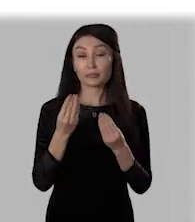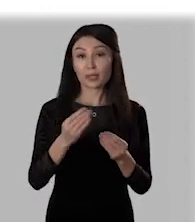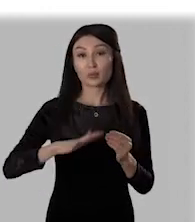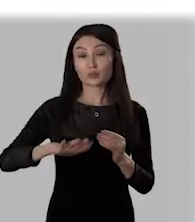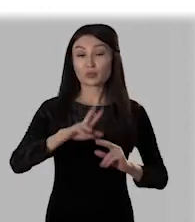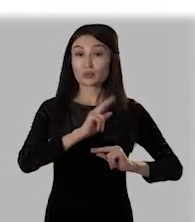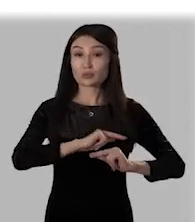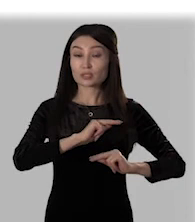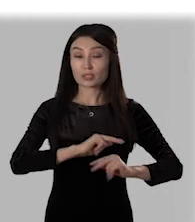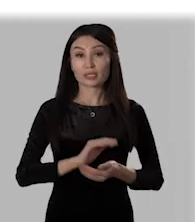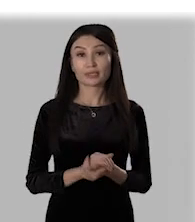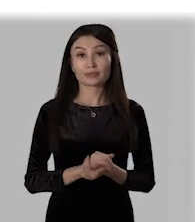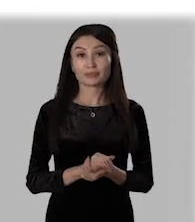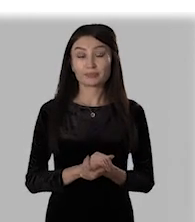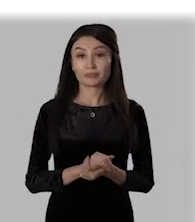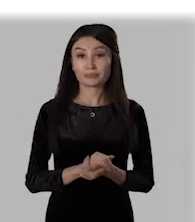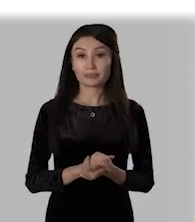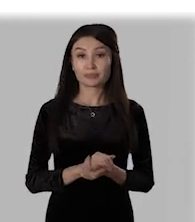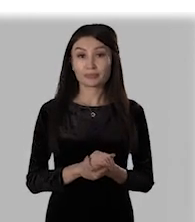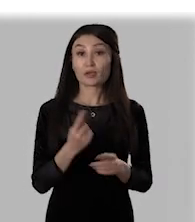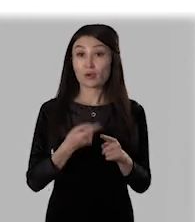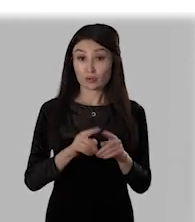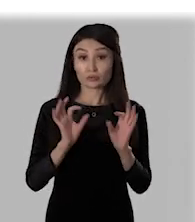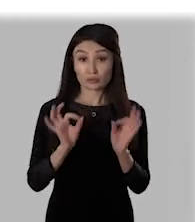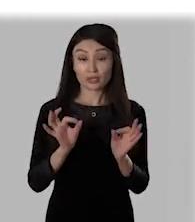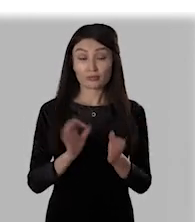чөйрөсүндө иштегени жөнүндө. Ушундайбы?